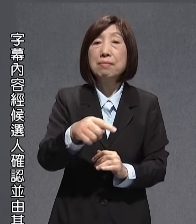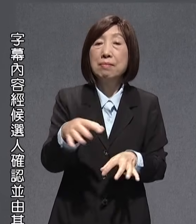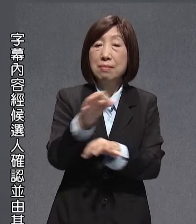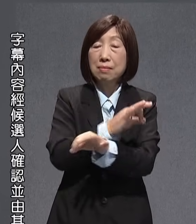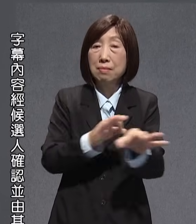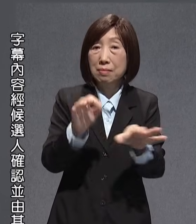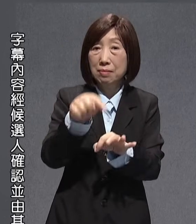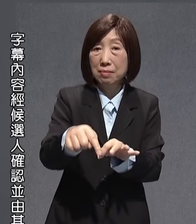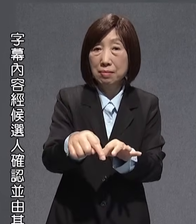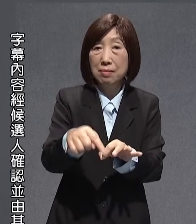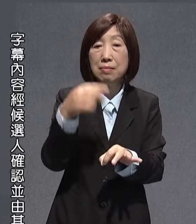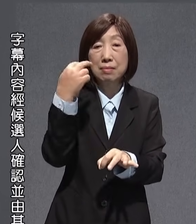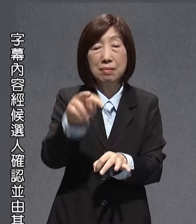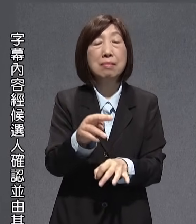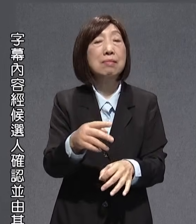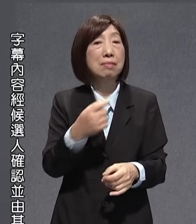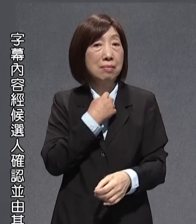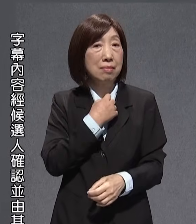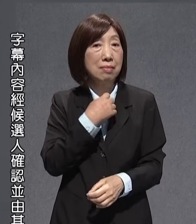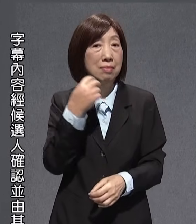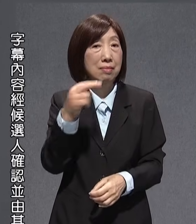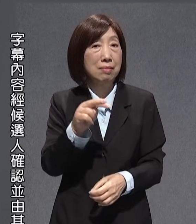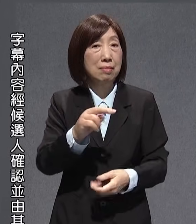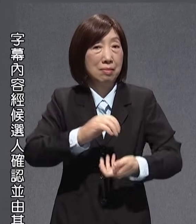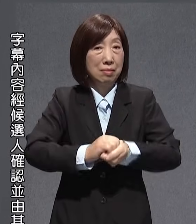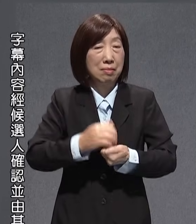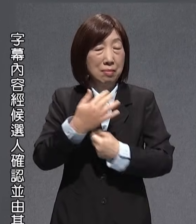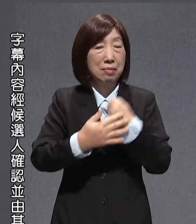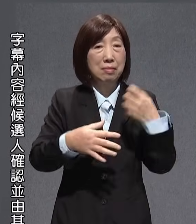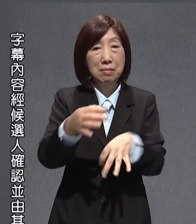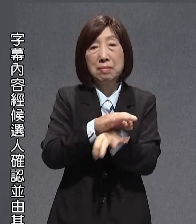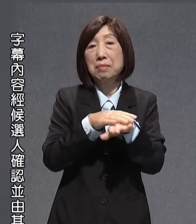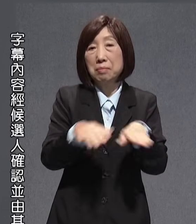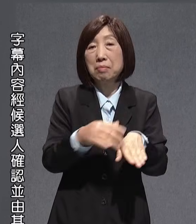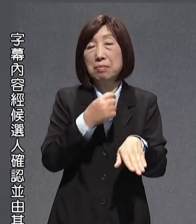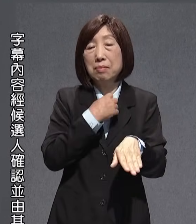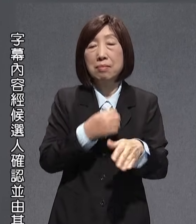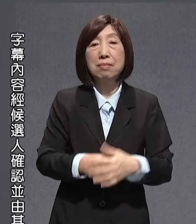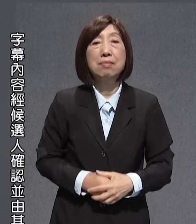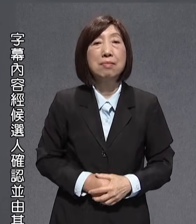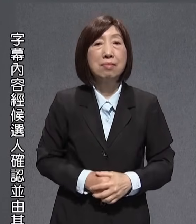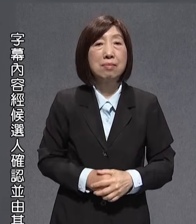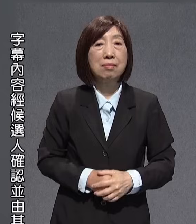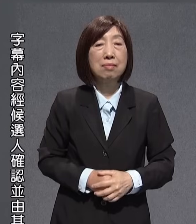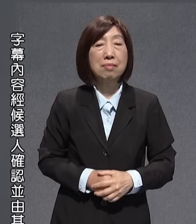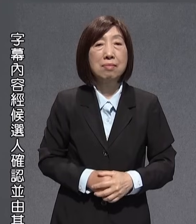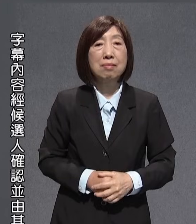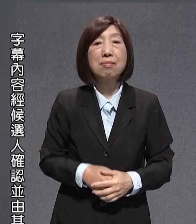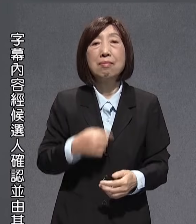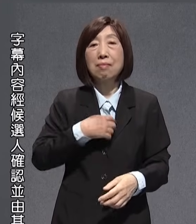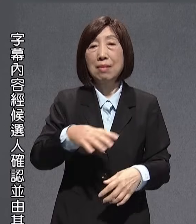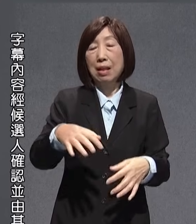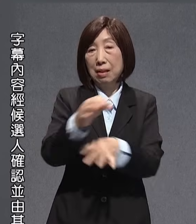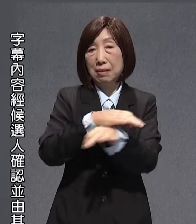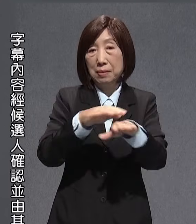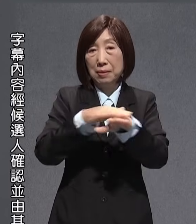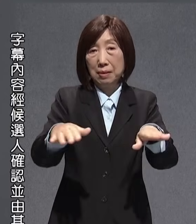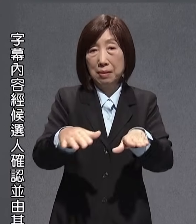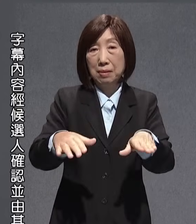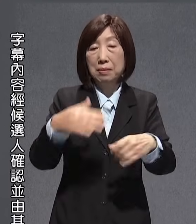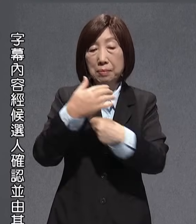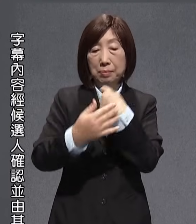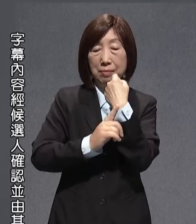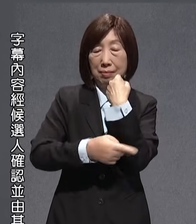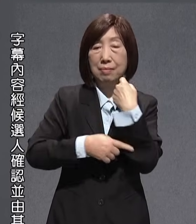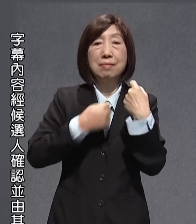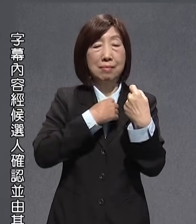展以外，其实更应该先确保经济安全。因此，我要新制定经济安全保障法，